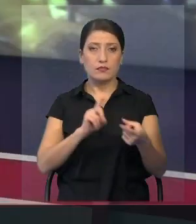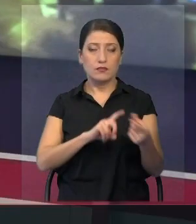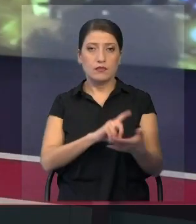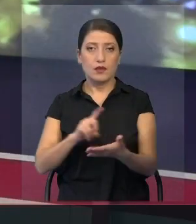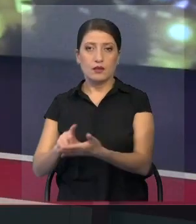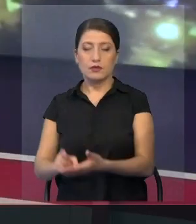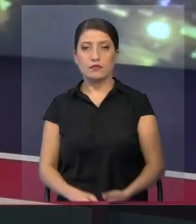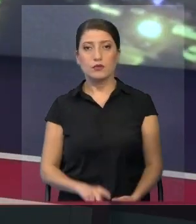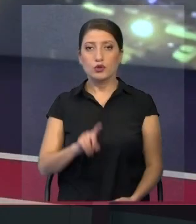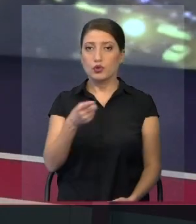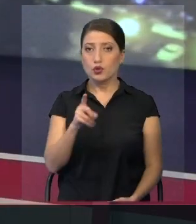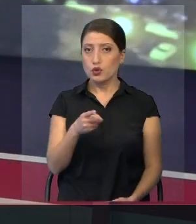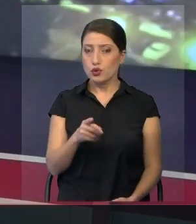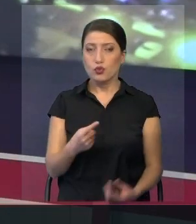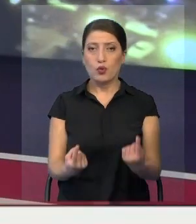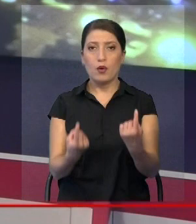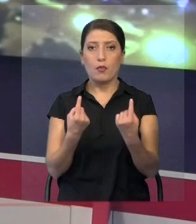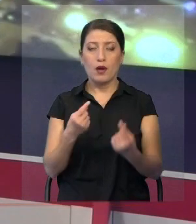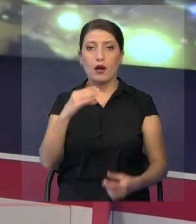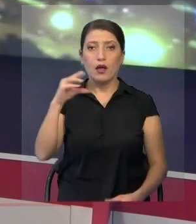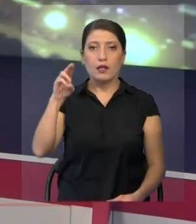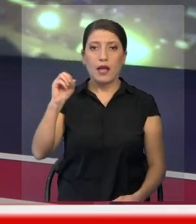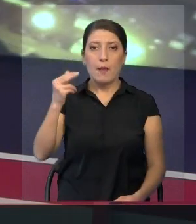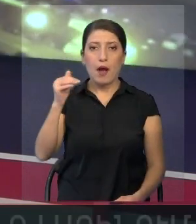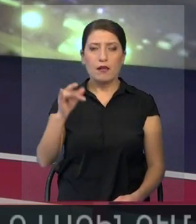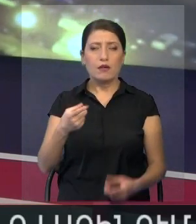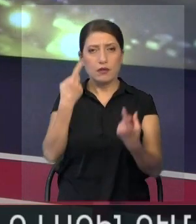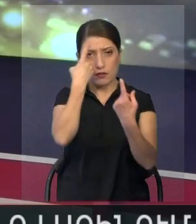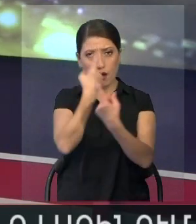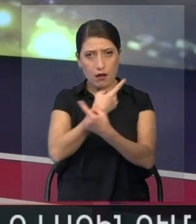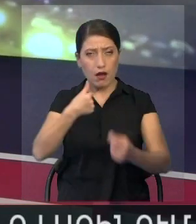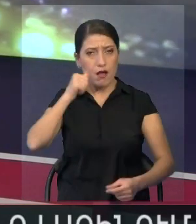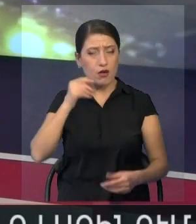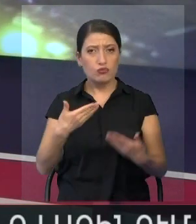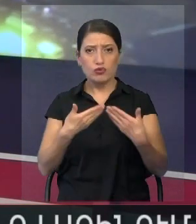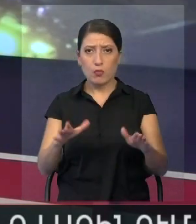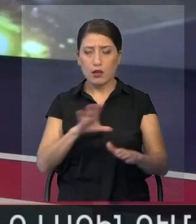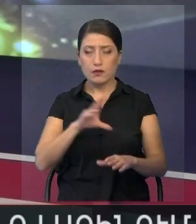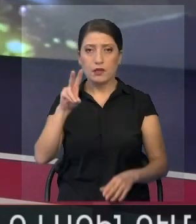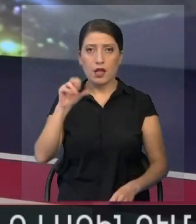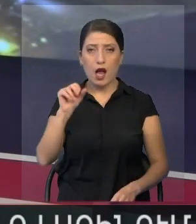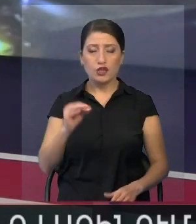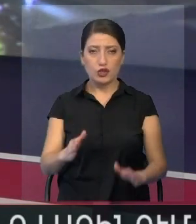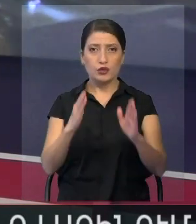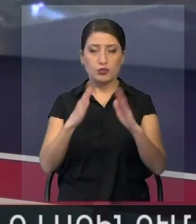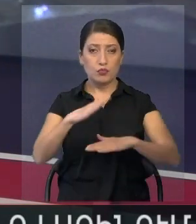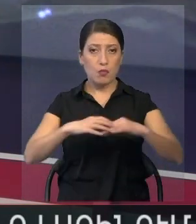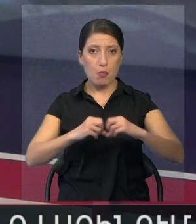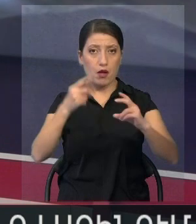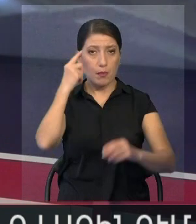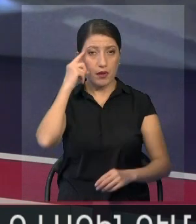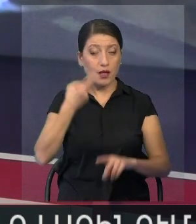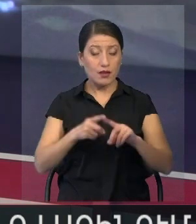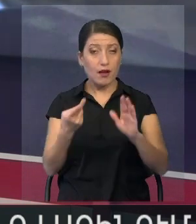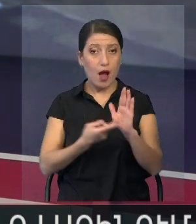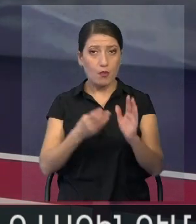հարցեր։ Ինչու չնայած պաշտոնական Ստեփանակերտից հնչած հայտարարություններին 3 չբացվեց Լաչինի միջանցքը։ Փորձագետները կարծում են, սա ապացուցում